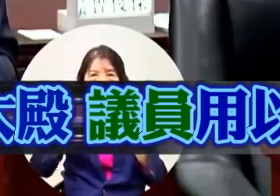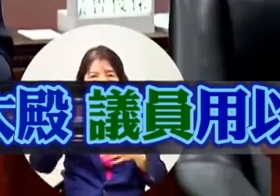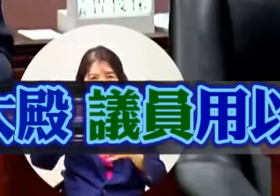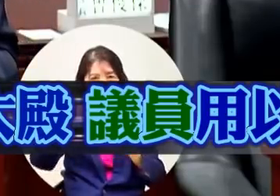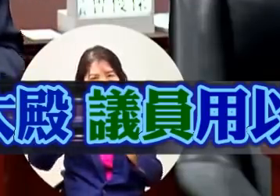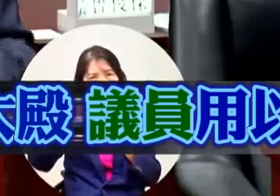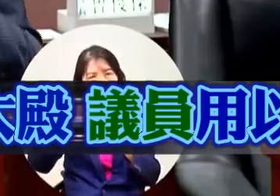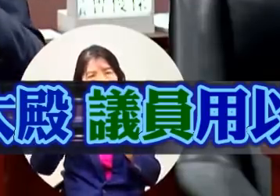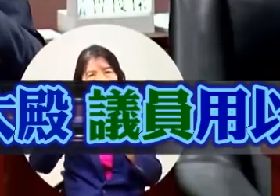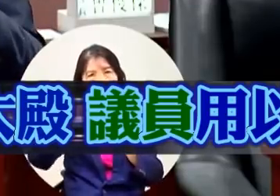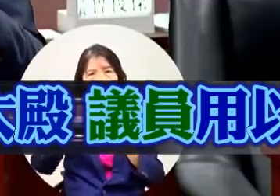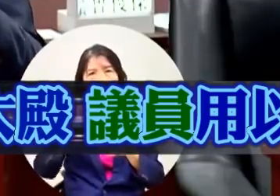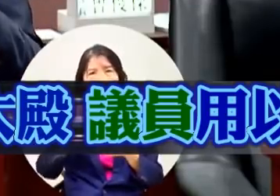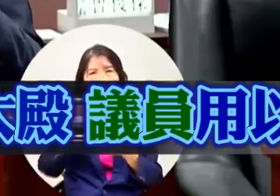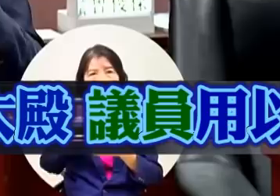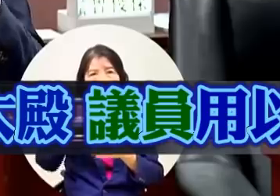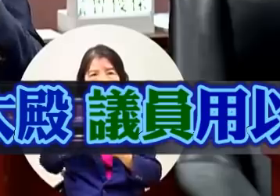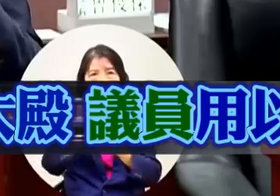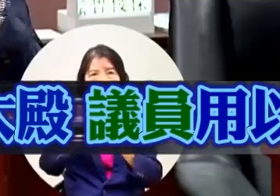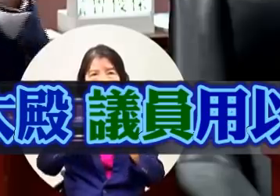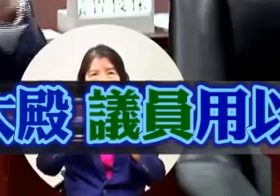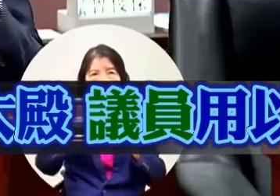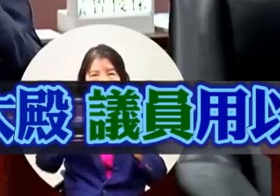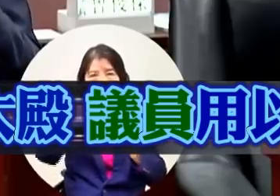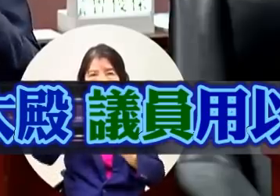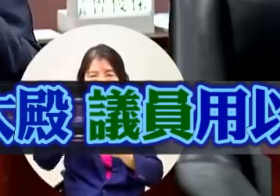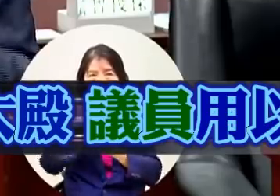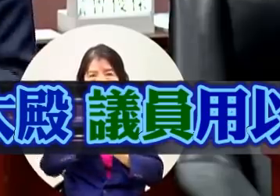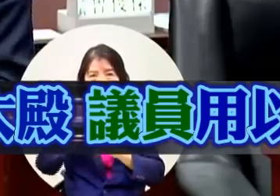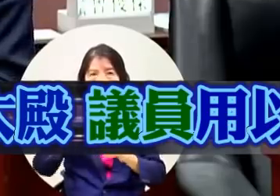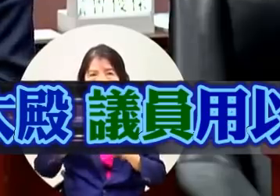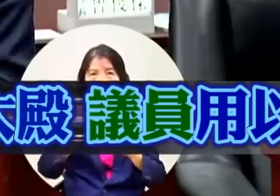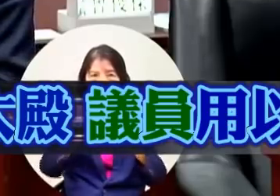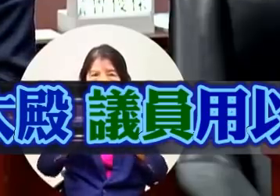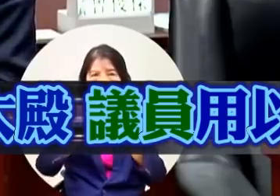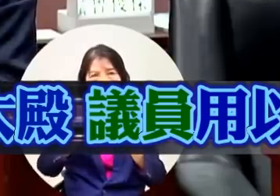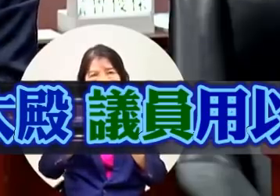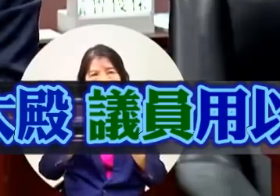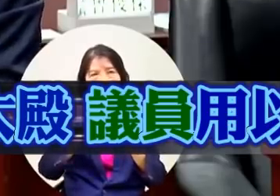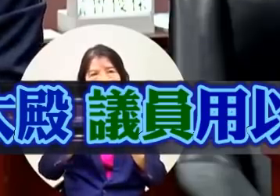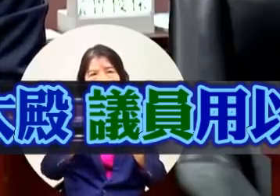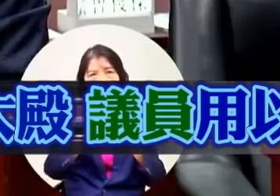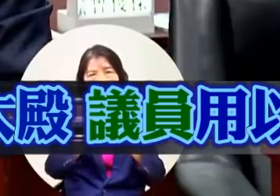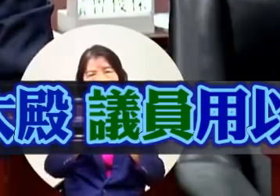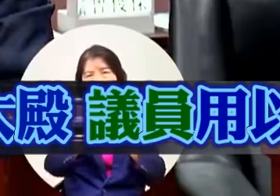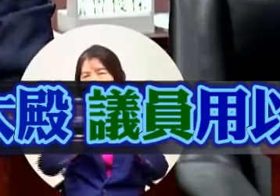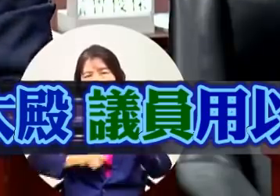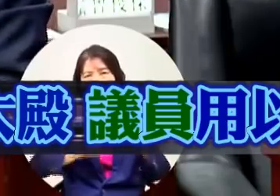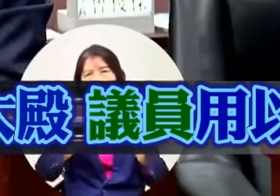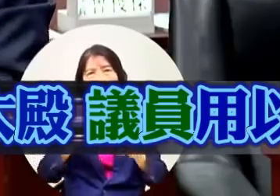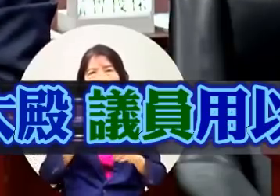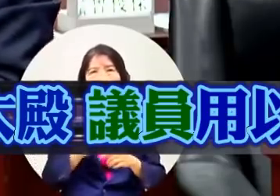300人，所以我想提醒市长，距你的这个目标500万人口已经越来越远。好，我们看下一题。